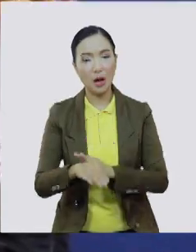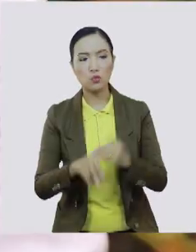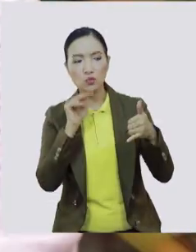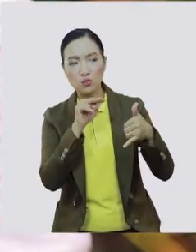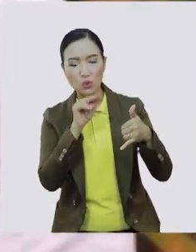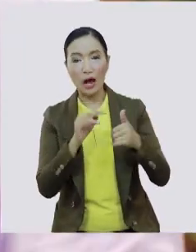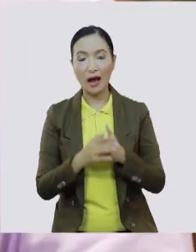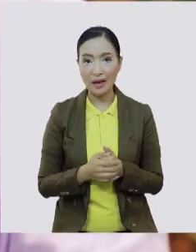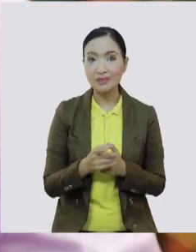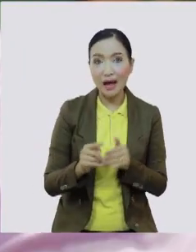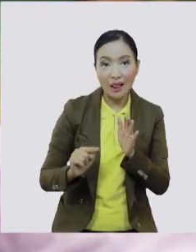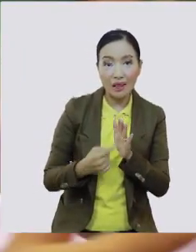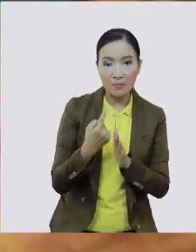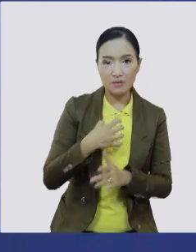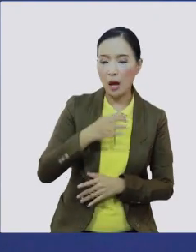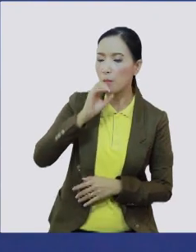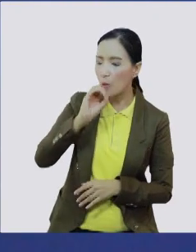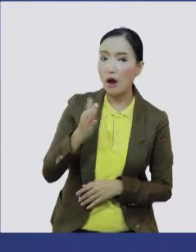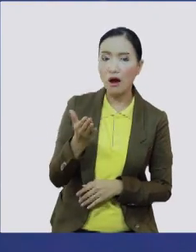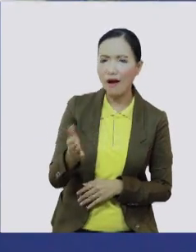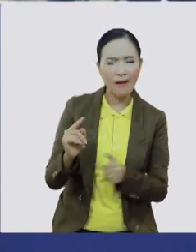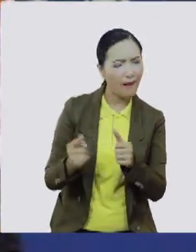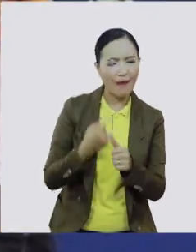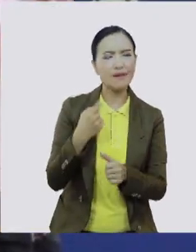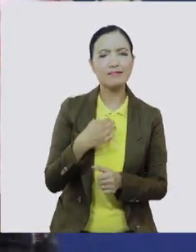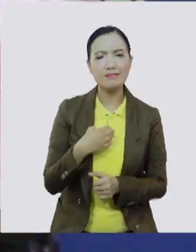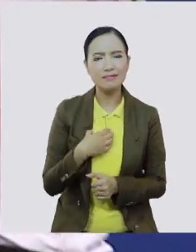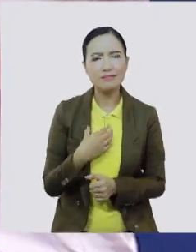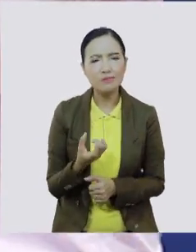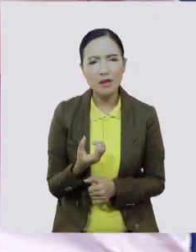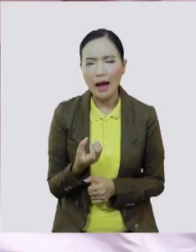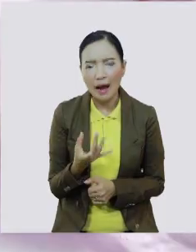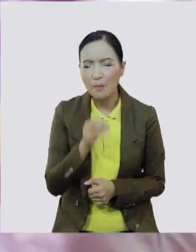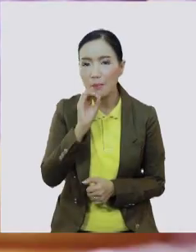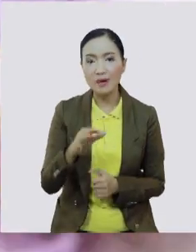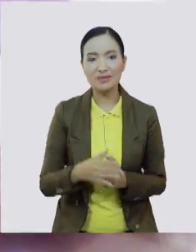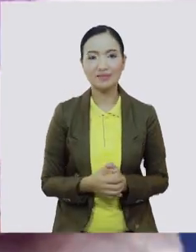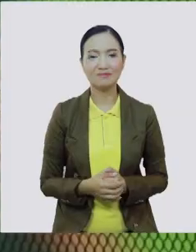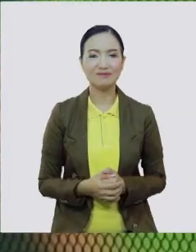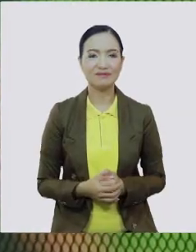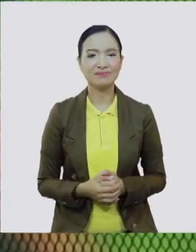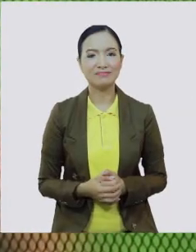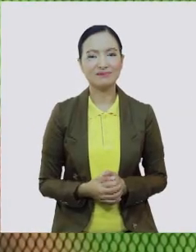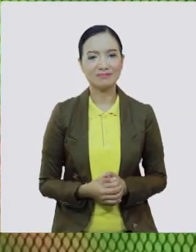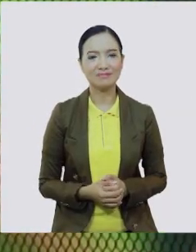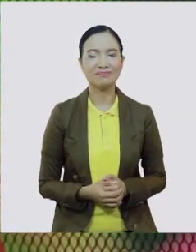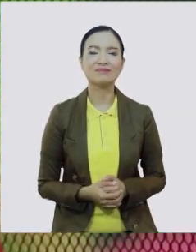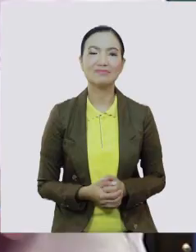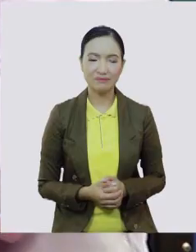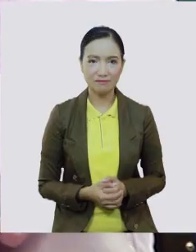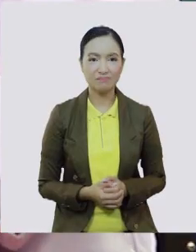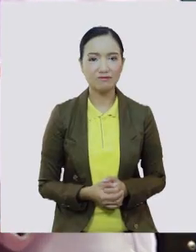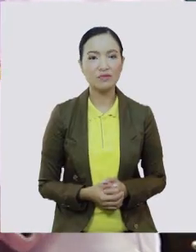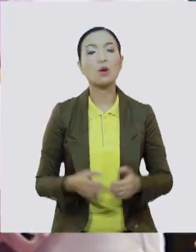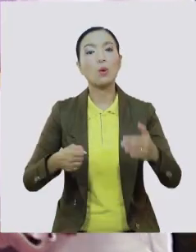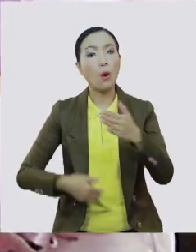มอยู่เริ่มต้นเลยอยากจะบอกอะไรเขาเป็นช่วงแรกก่อนเลยเนี่ยก่อนจะไปคุยเรื่องลึกๆในชีวิต ก็คือจริงๆแล้ว